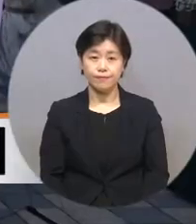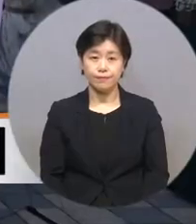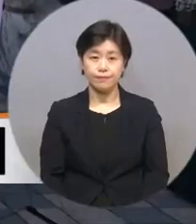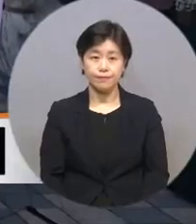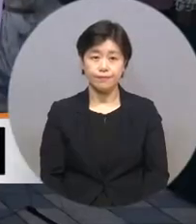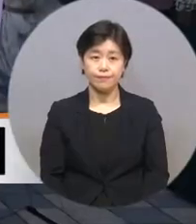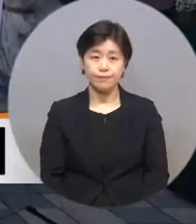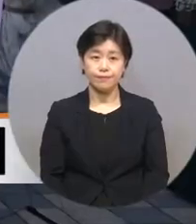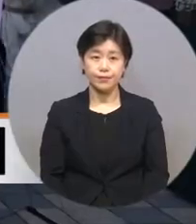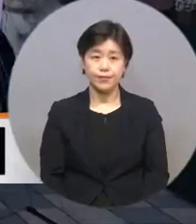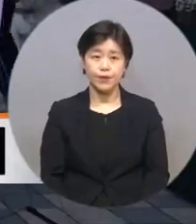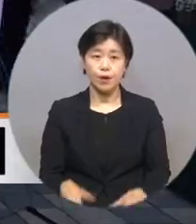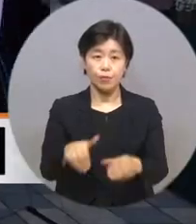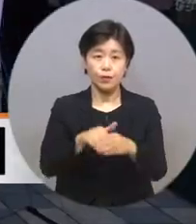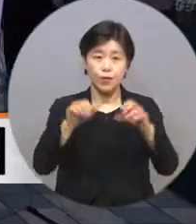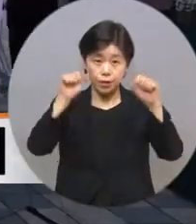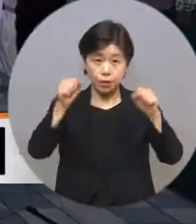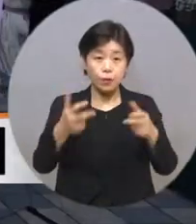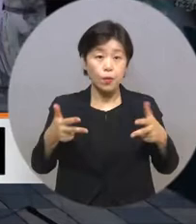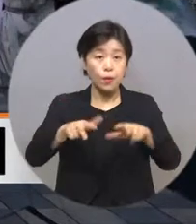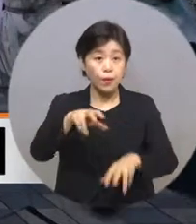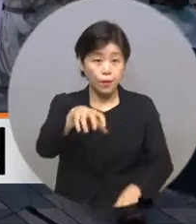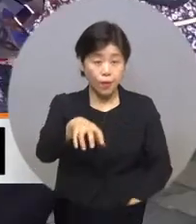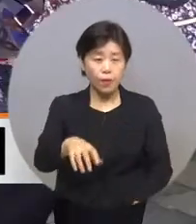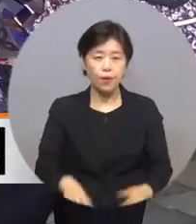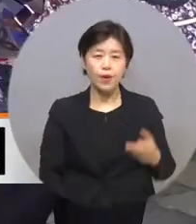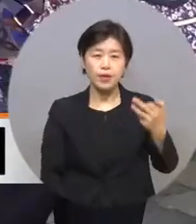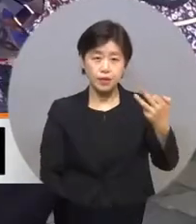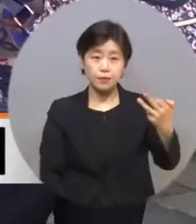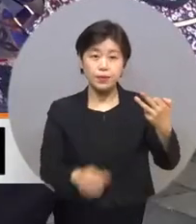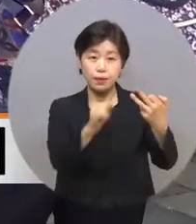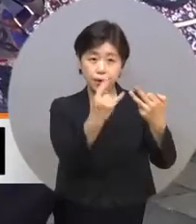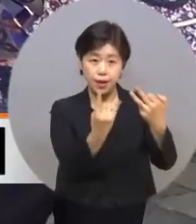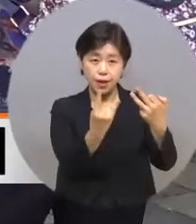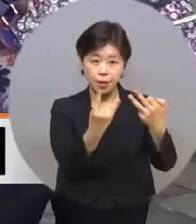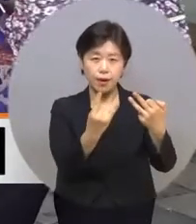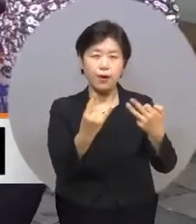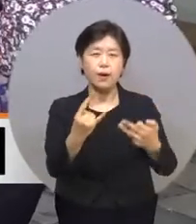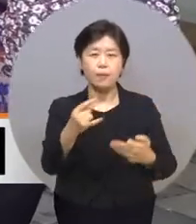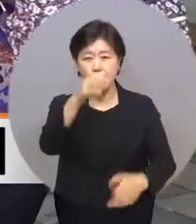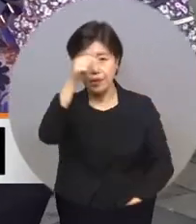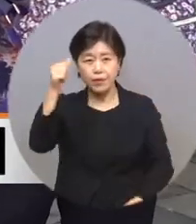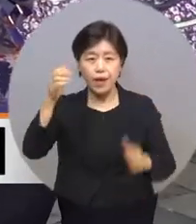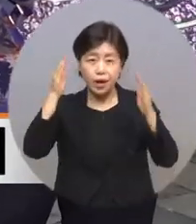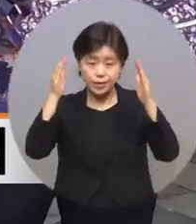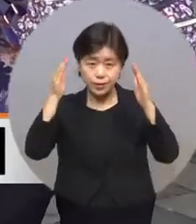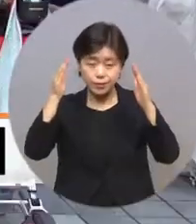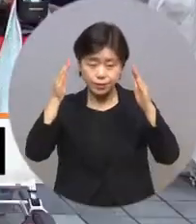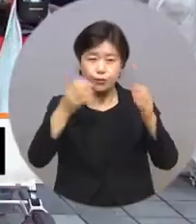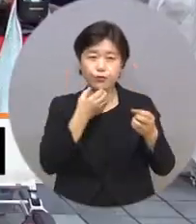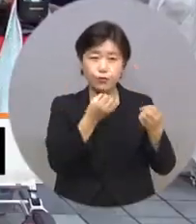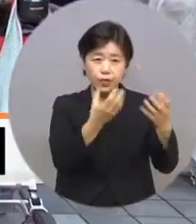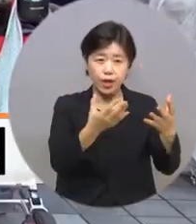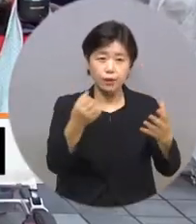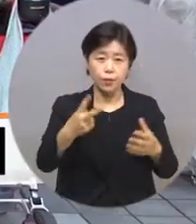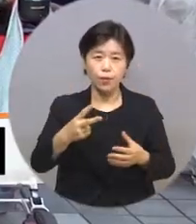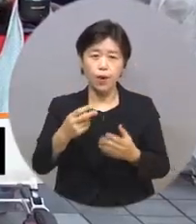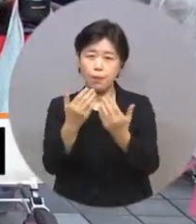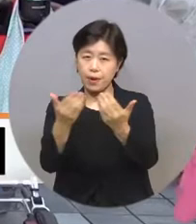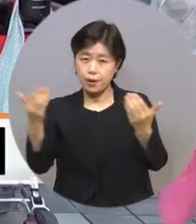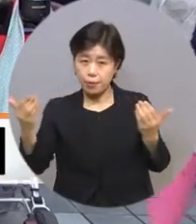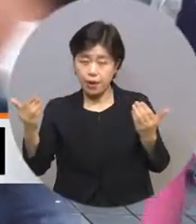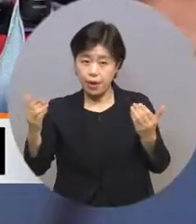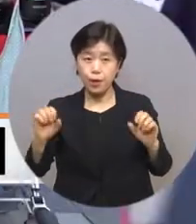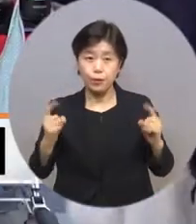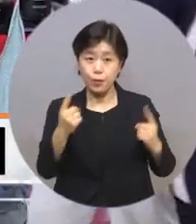강원도 횡성군 횡성 문화체육공원에서 제13회 횡성 평생학습 축제 및 제6회 강원도 평생학습박람회가